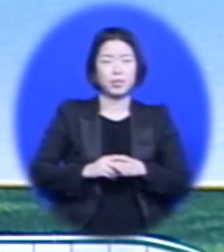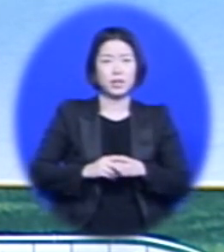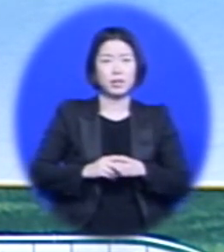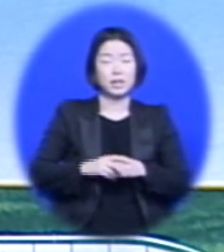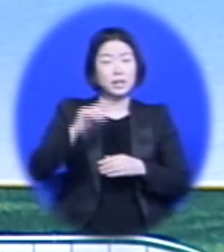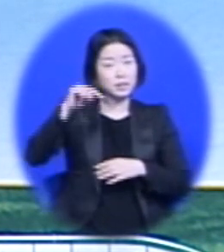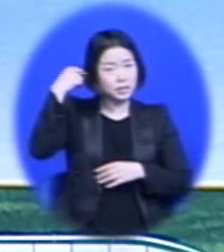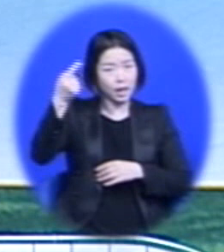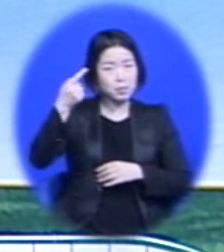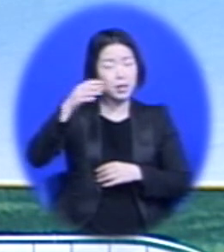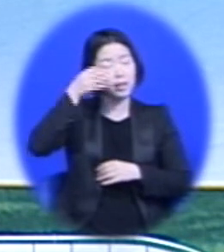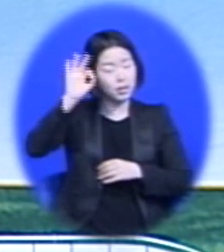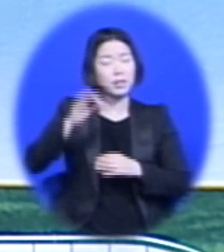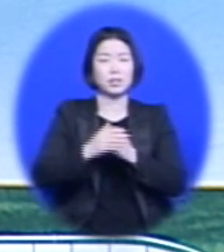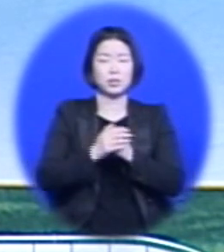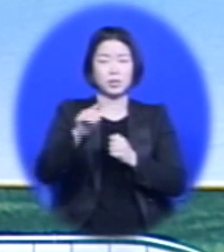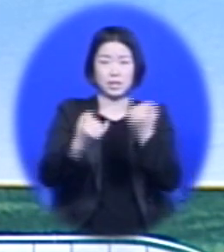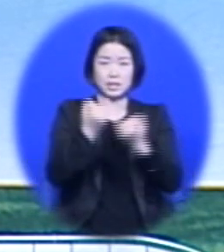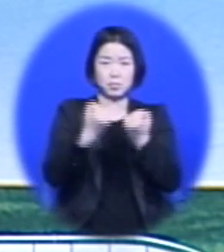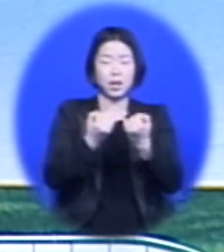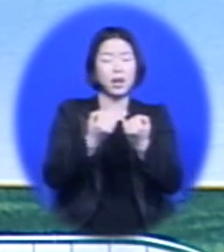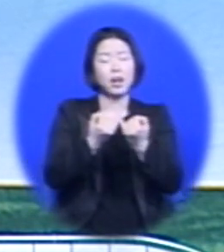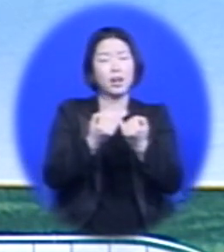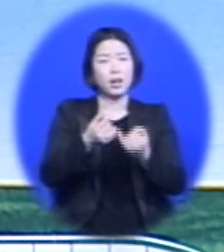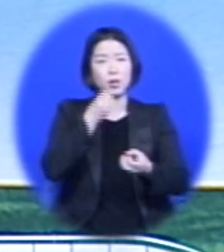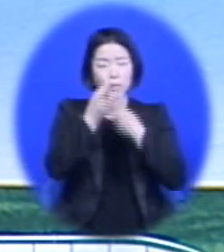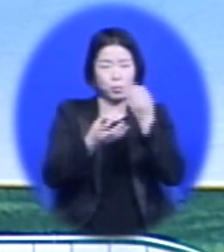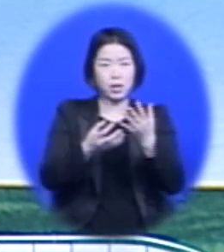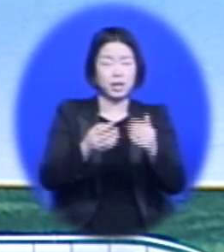그 다음에 깨달았어요. 이 자매가 고백했습니다.